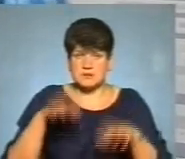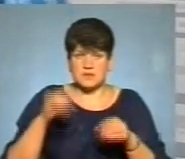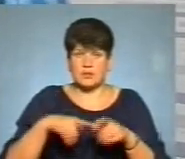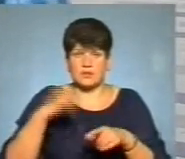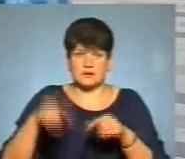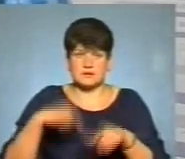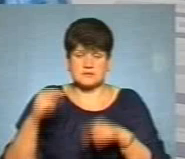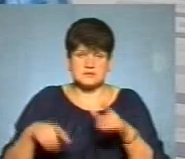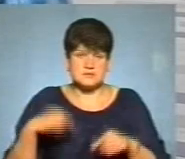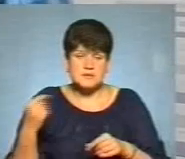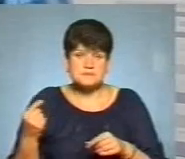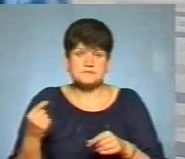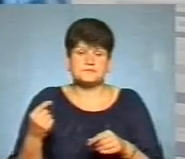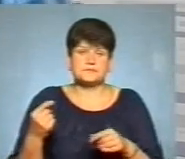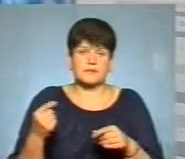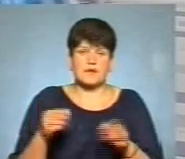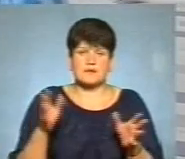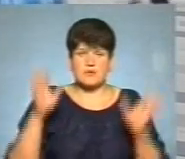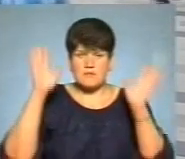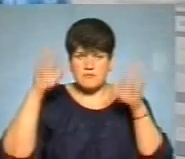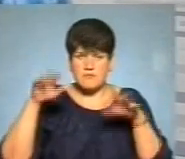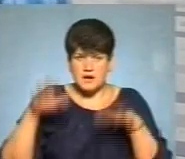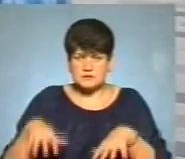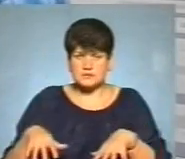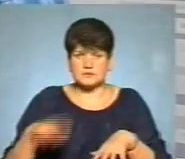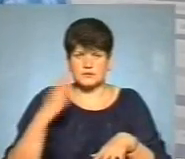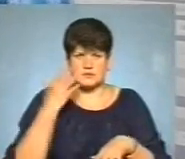листям, яке впало з дерев при